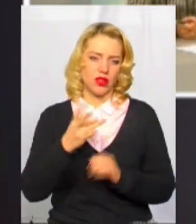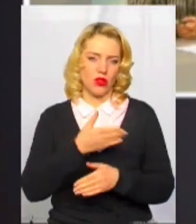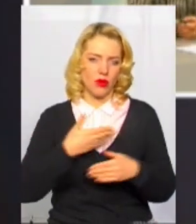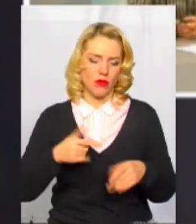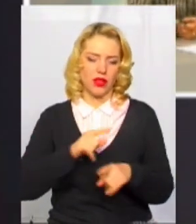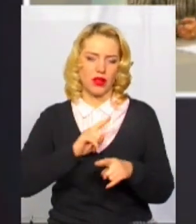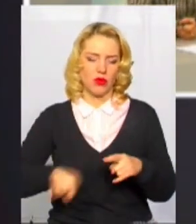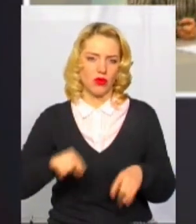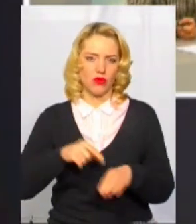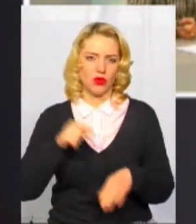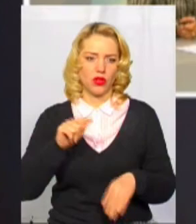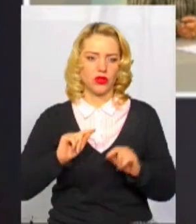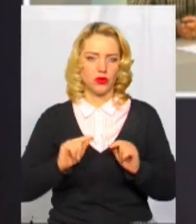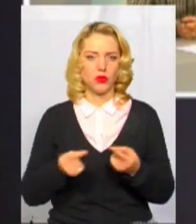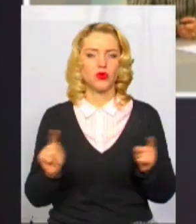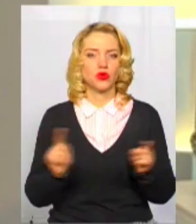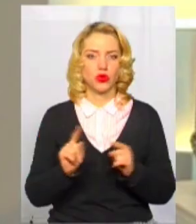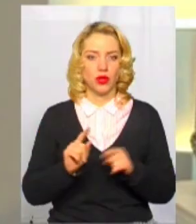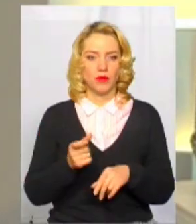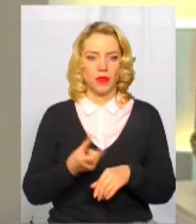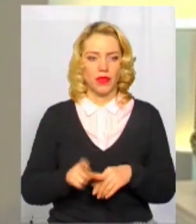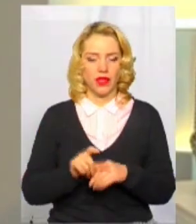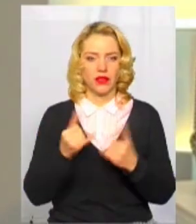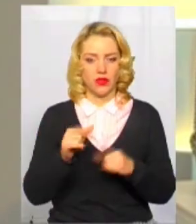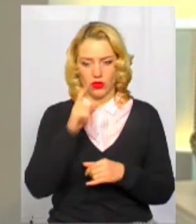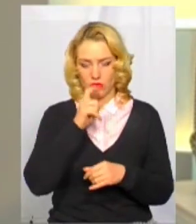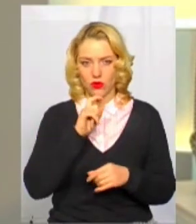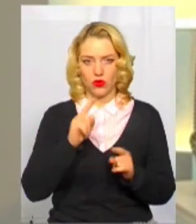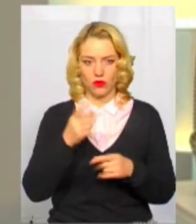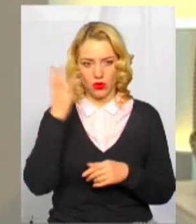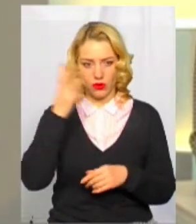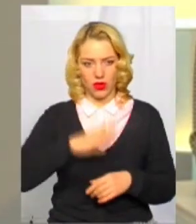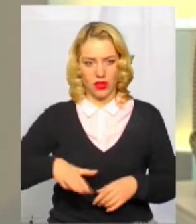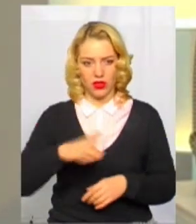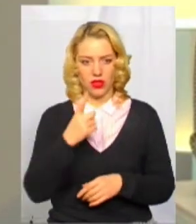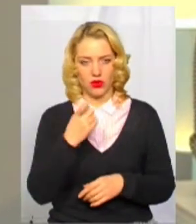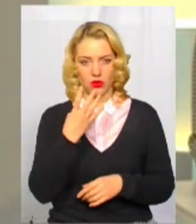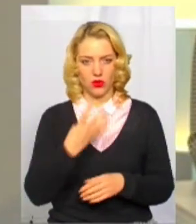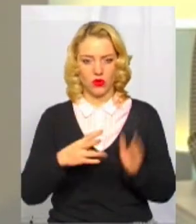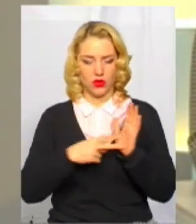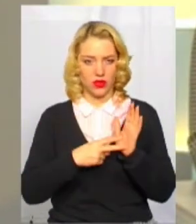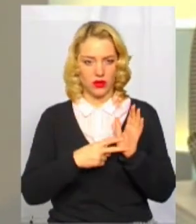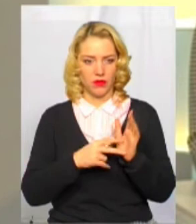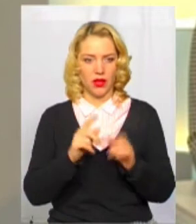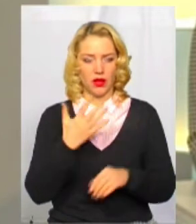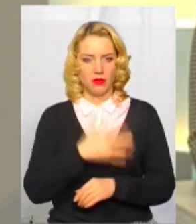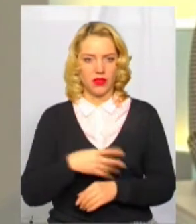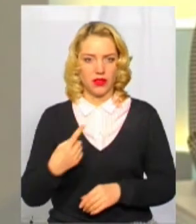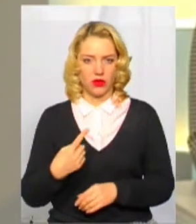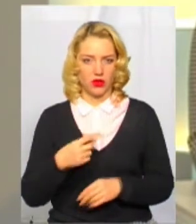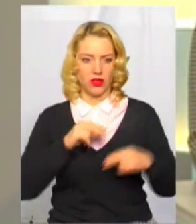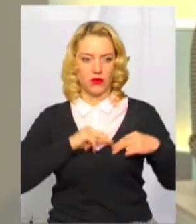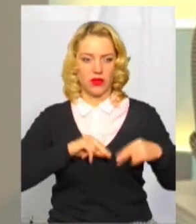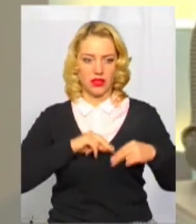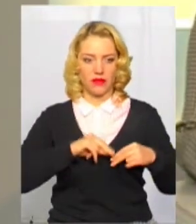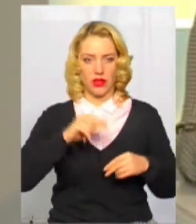терміново відреагували, тому що найдивніше, ми не могли зрозуміти, чому Хмельниччина 147, 51